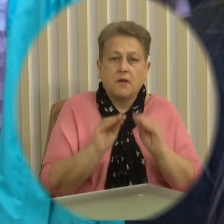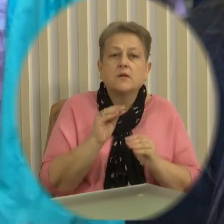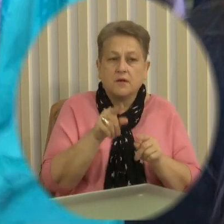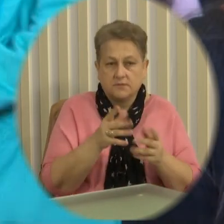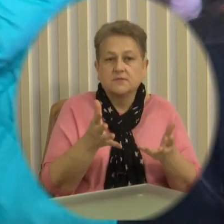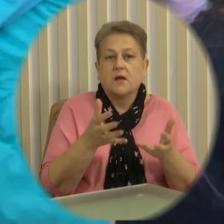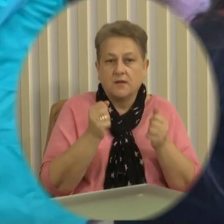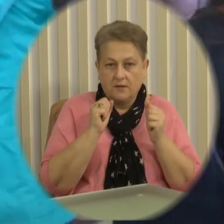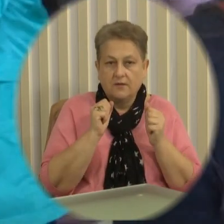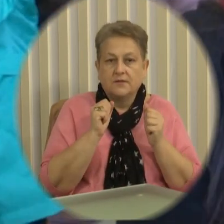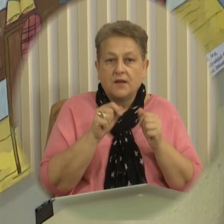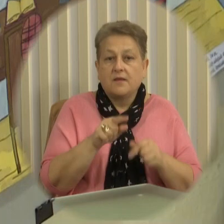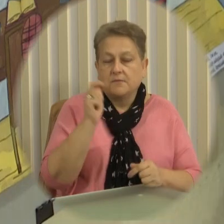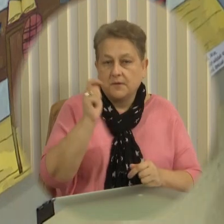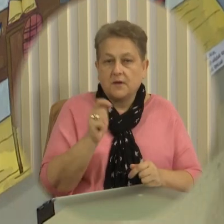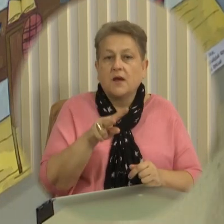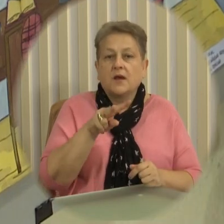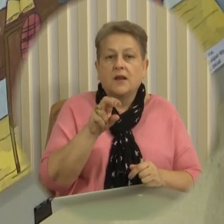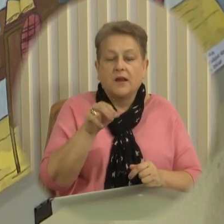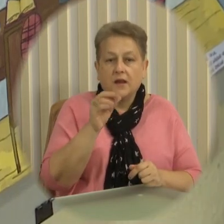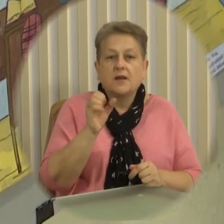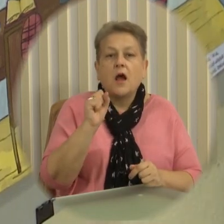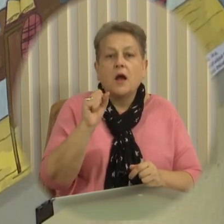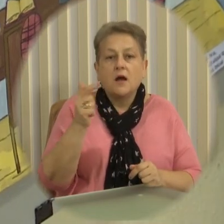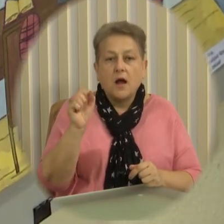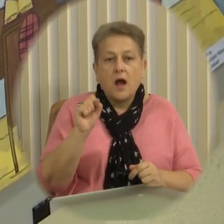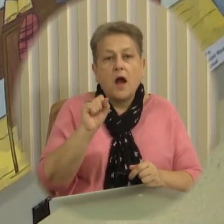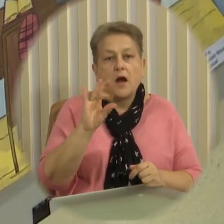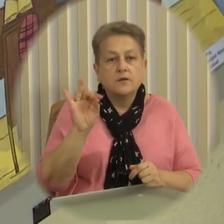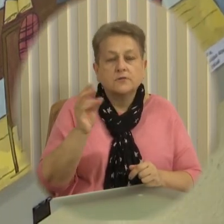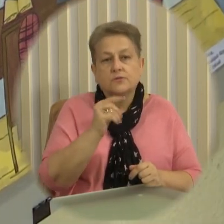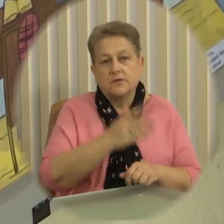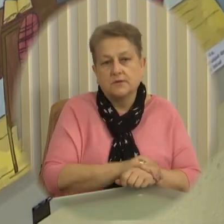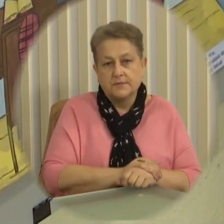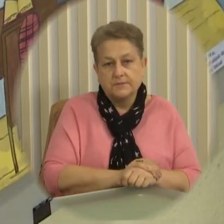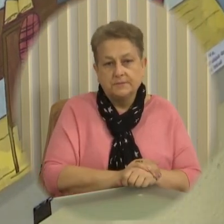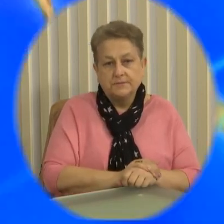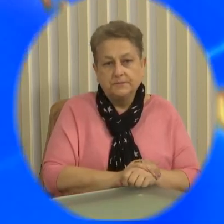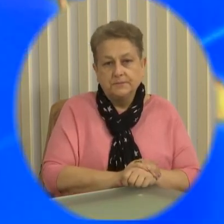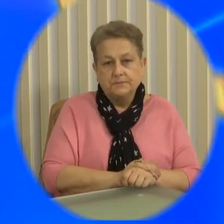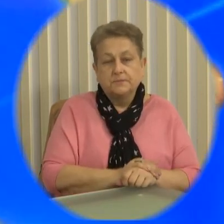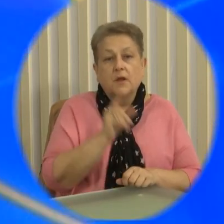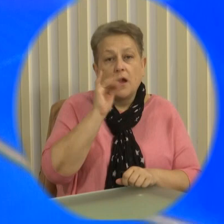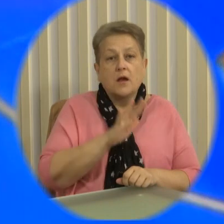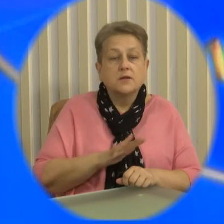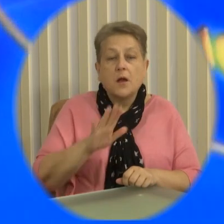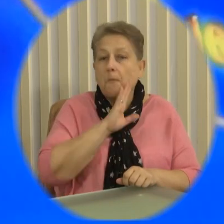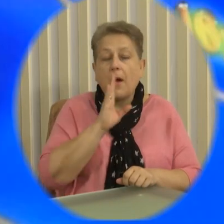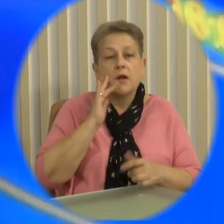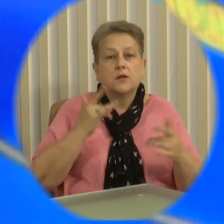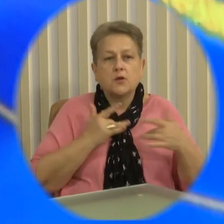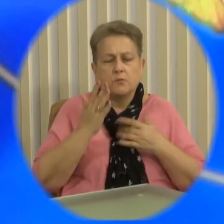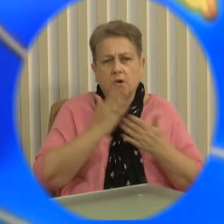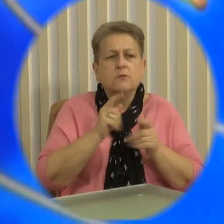ստանալ այսպիսի նկար։ Լիլիթ Քանքանյան, Արմենուհի Հովսեփյան, Հայկ Սուքյասյան, Մանկական երկիր։ Հայաստանի մայր թատրոնում